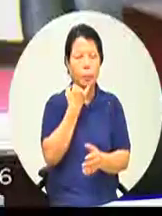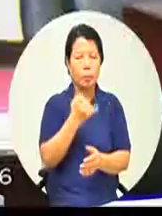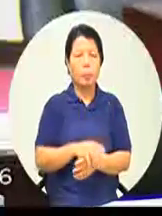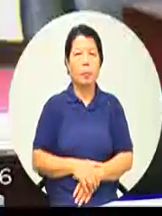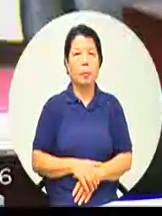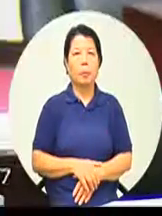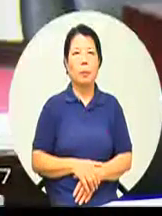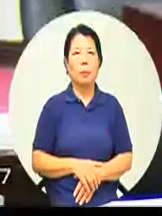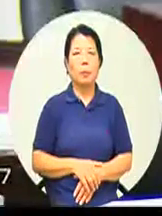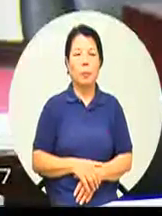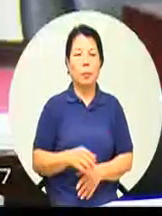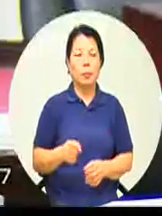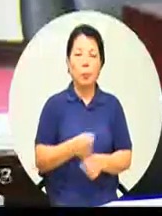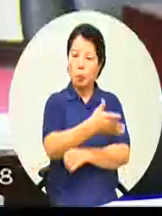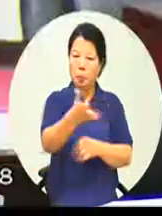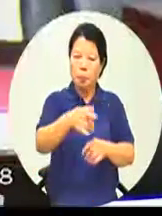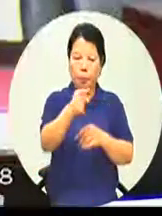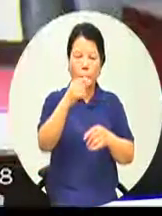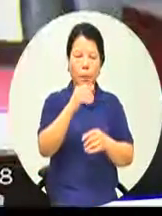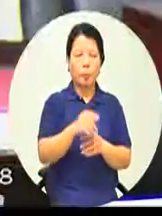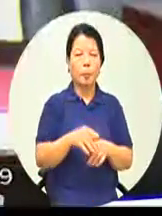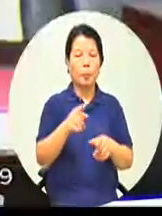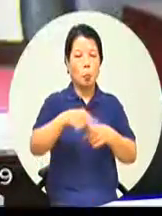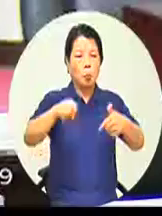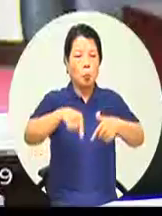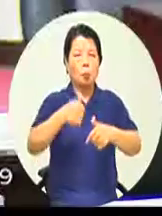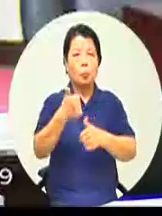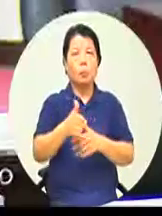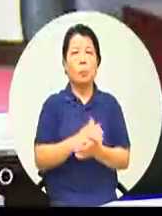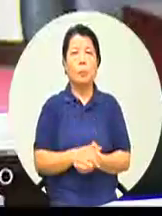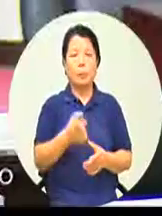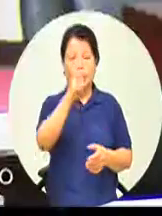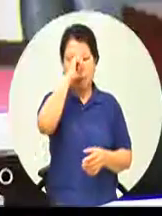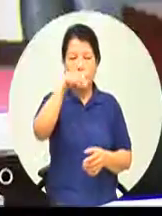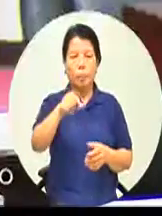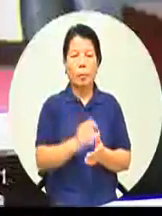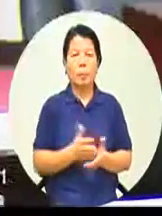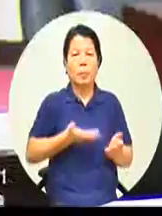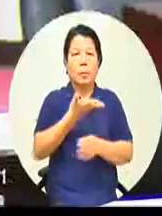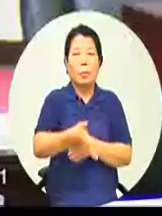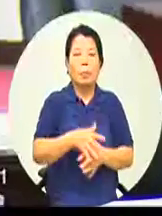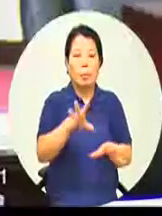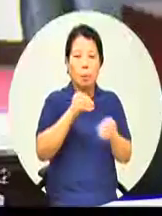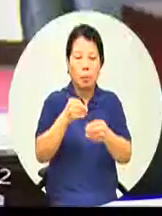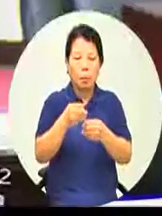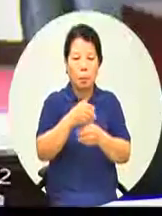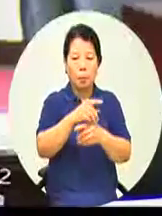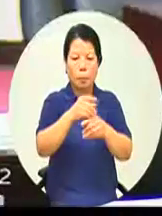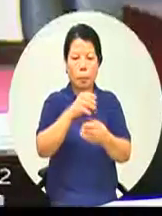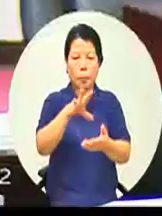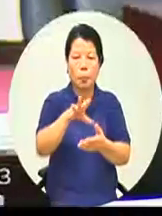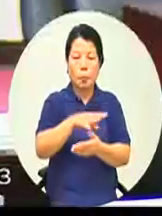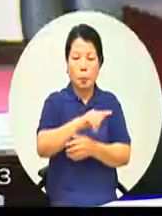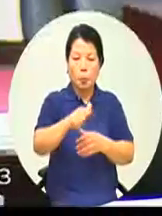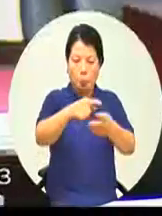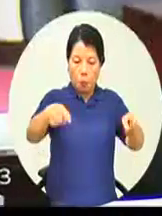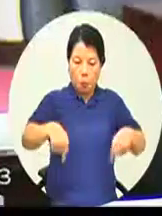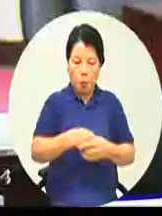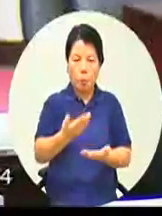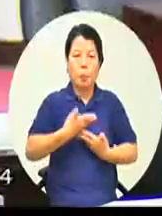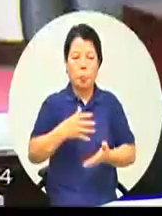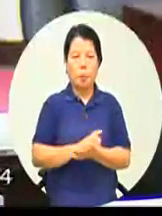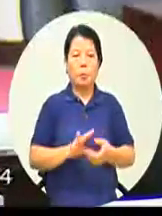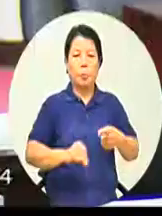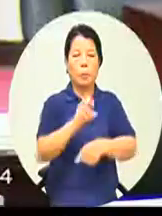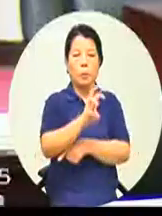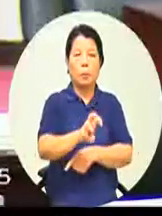及化其实是很好，不过我还是想希望你们提供一个资料给我，就是说因为刚刚局长提到30%是